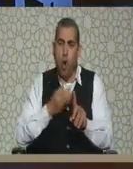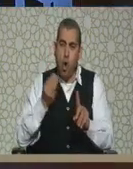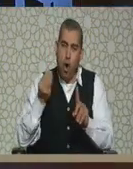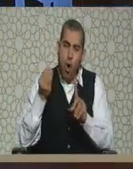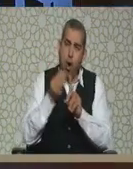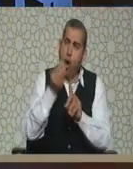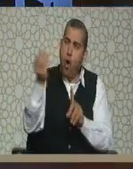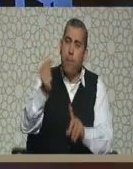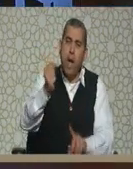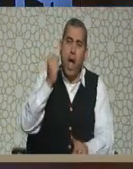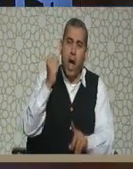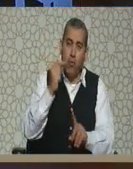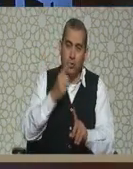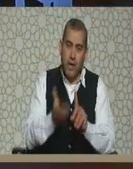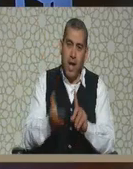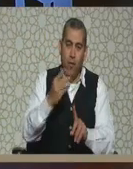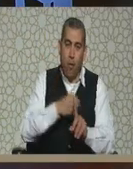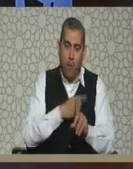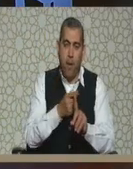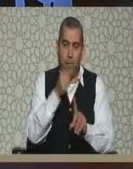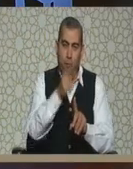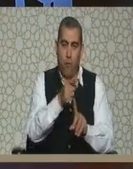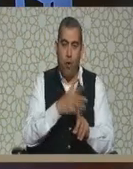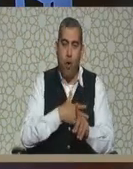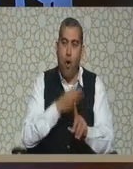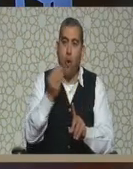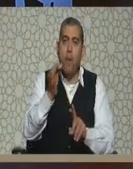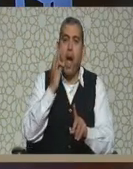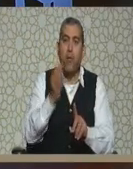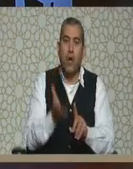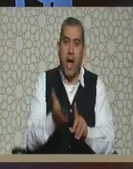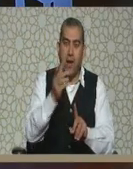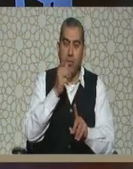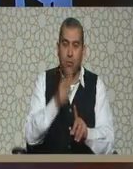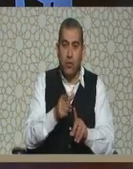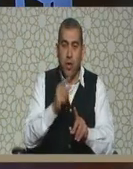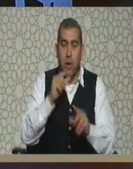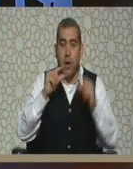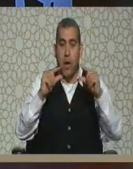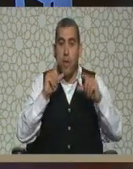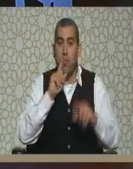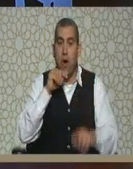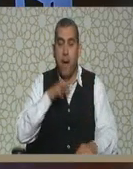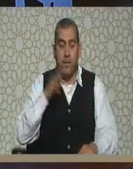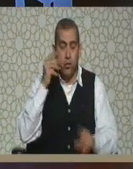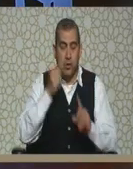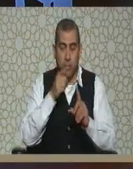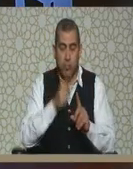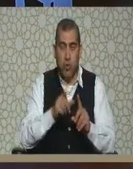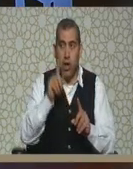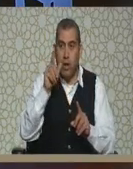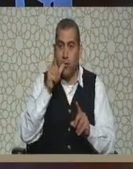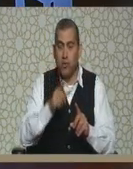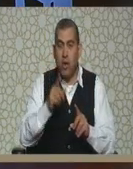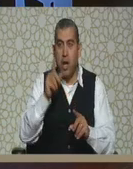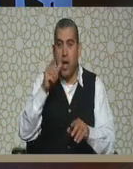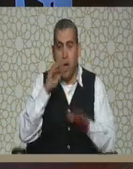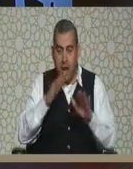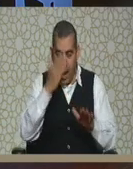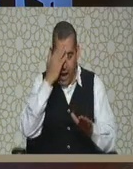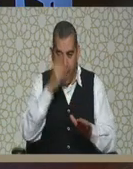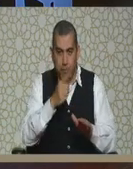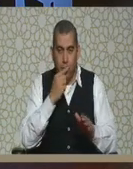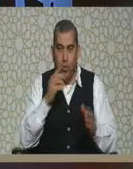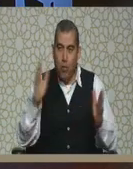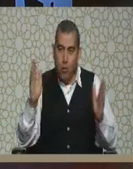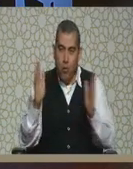وحضره النبي قال فيما روى عن رب العزه و فيظل عبدي يتقرب الي بالنوافل حتى